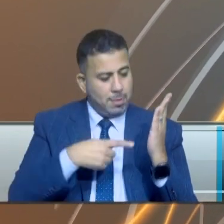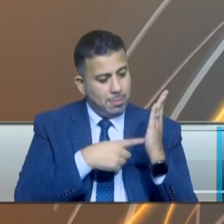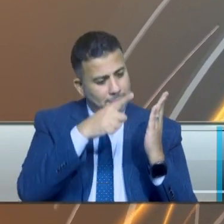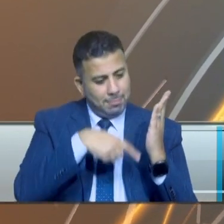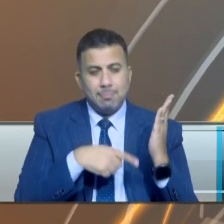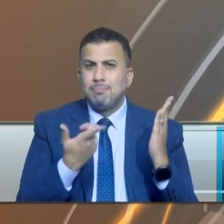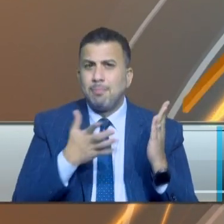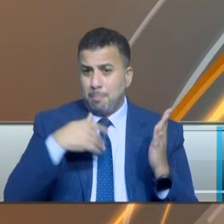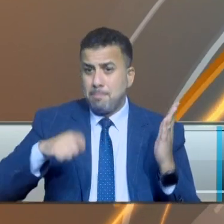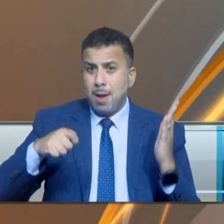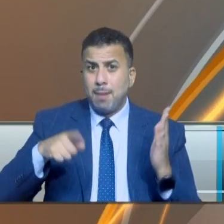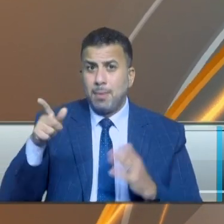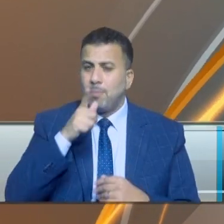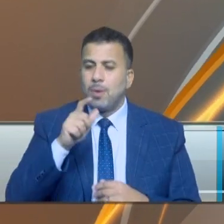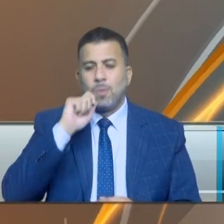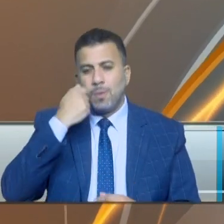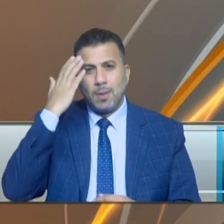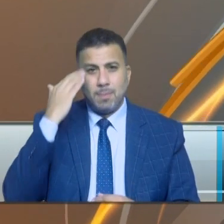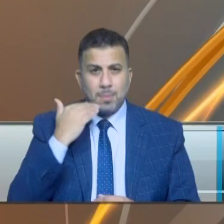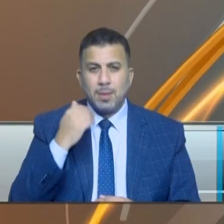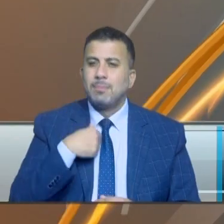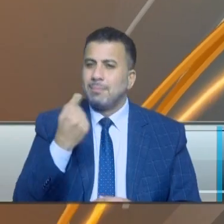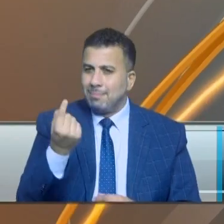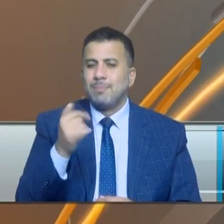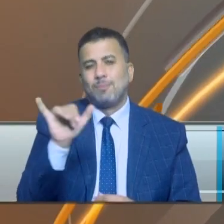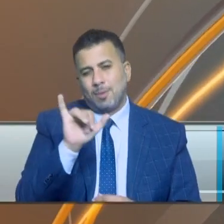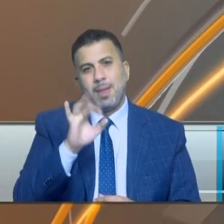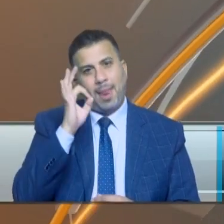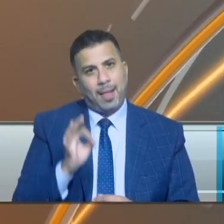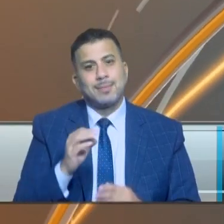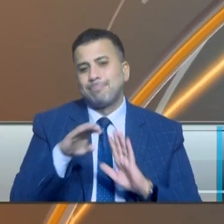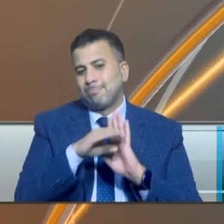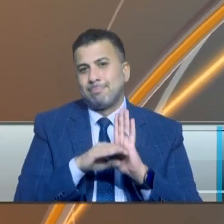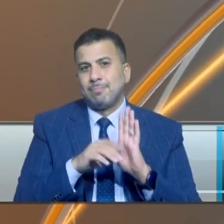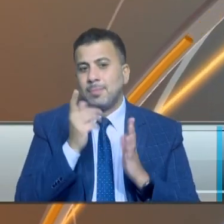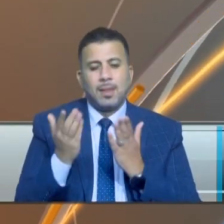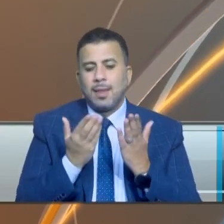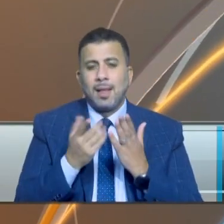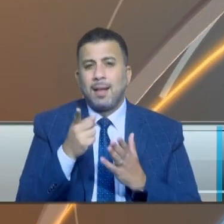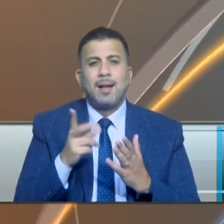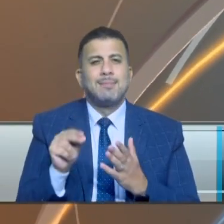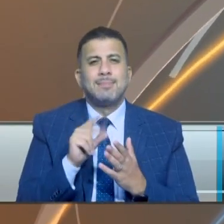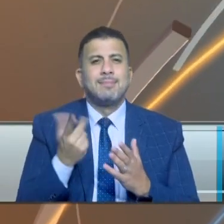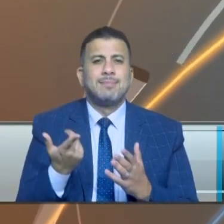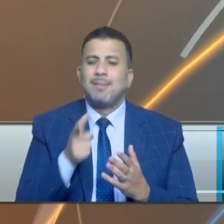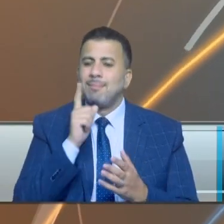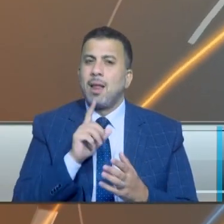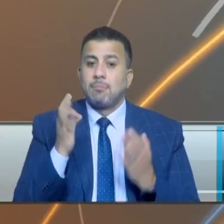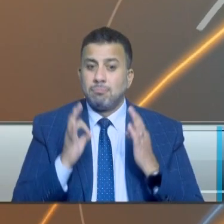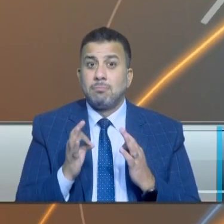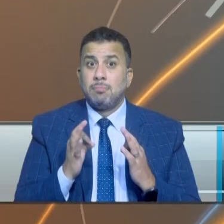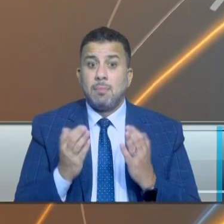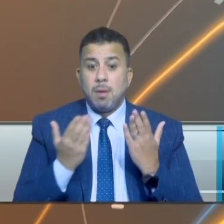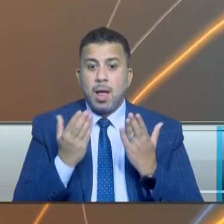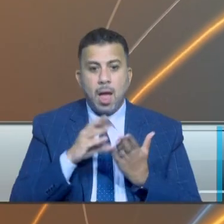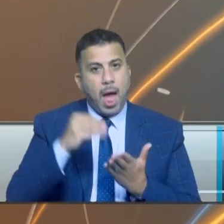حق أبنائنا وبناتنا هنا نقول معذرون يعني، هذه ما بدراسة، لا ما يصير هذا الكلام، ما يصير